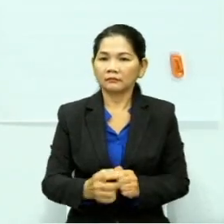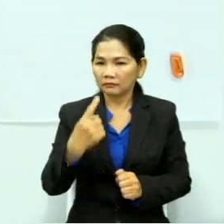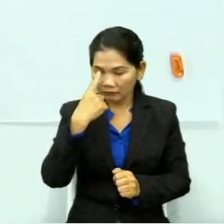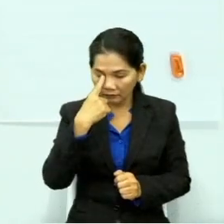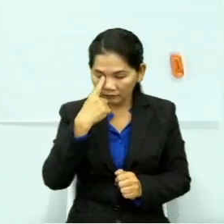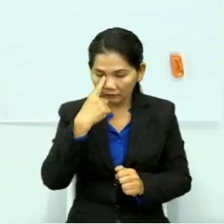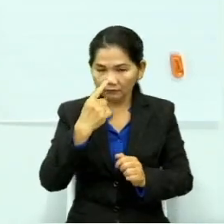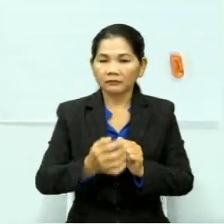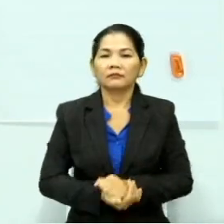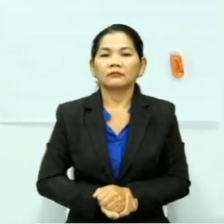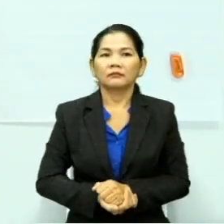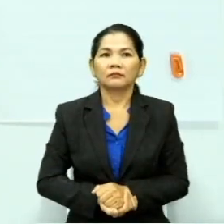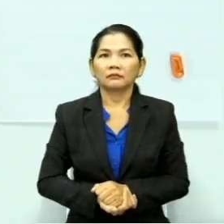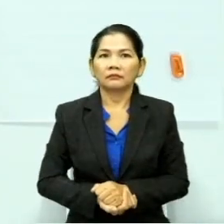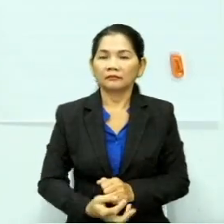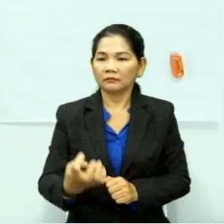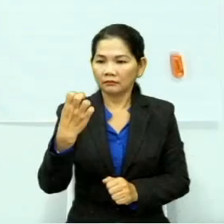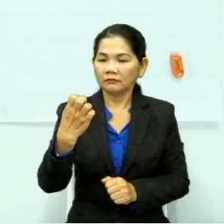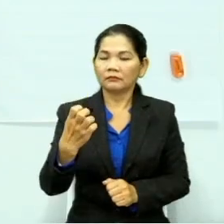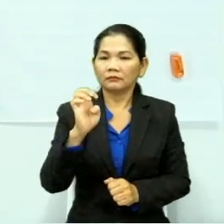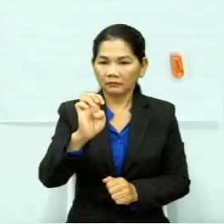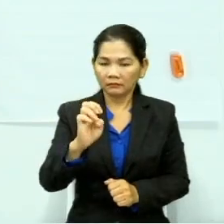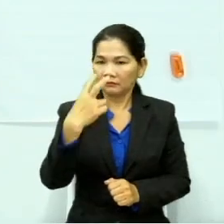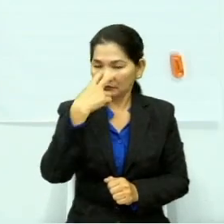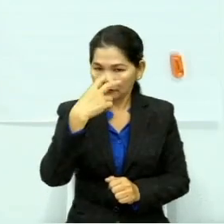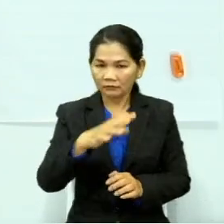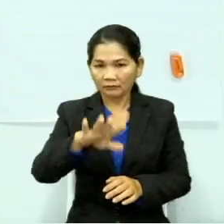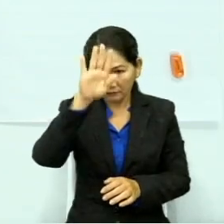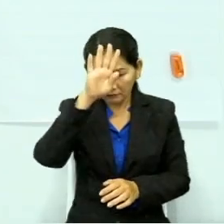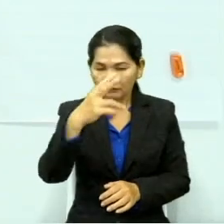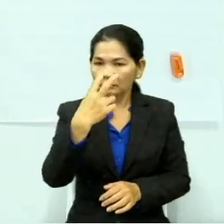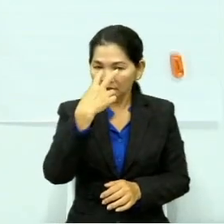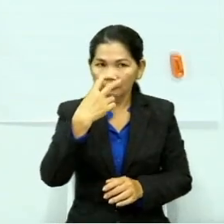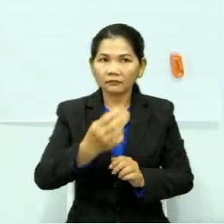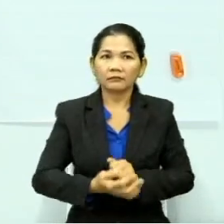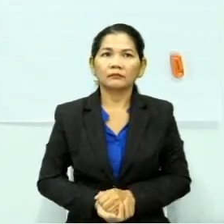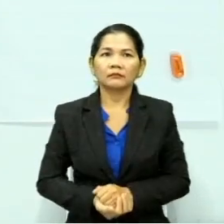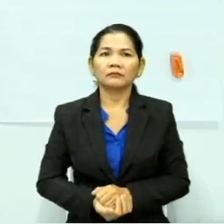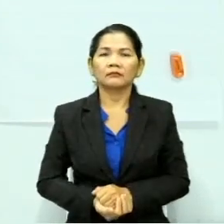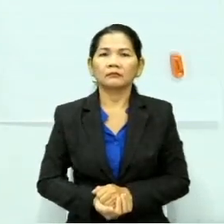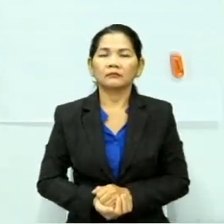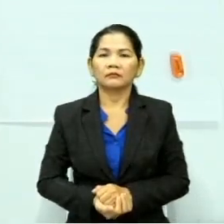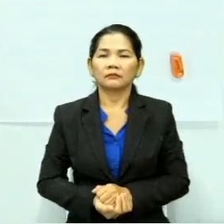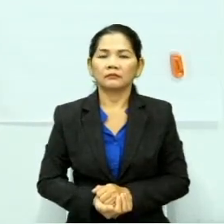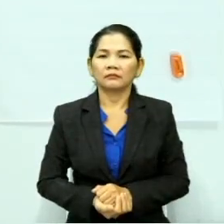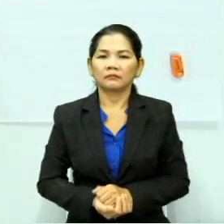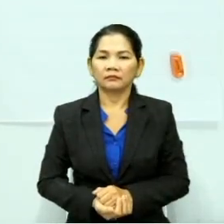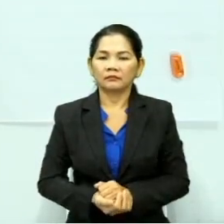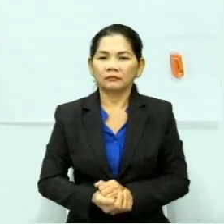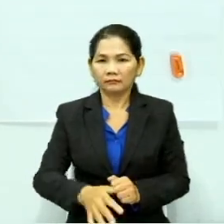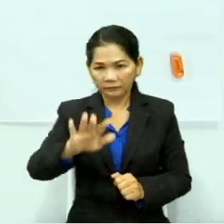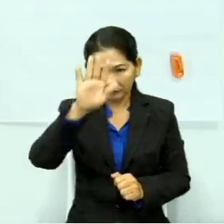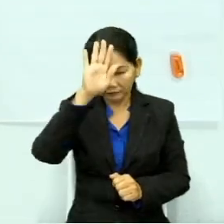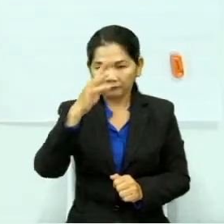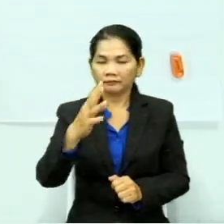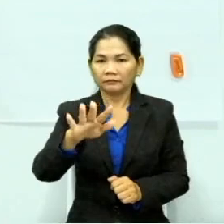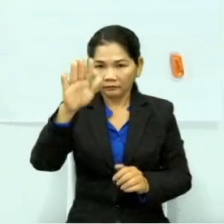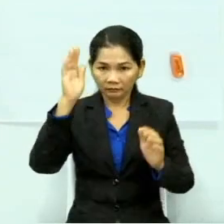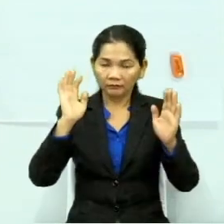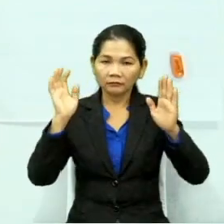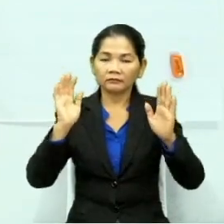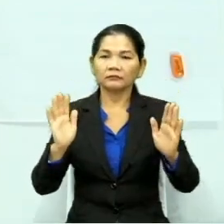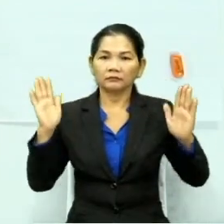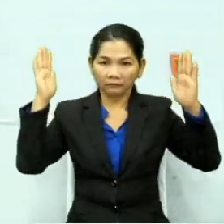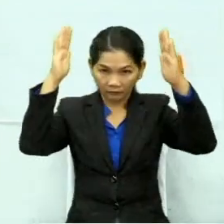biển phnêk biển chạ khó nâng biển bre bre nết cha hay bre nết đấy cứ dùng prai trong bố bre mà hạt sạp nè con